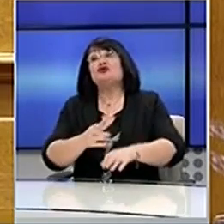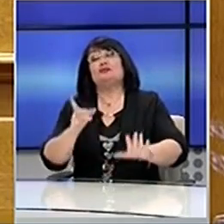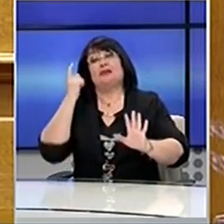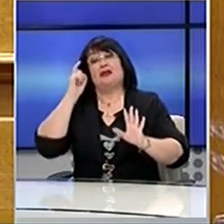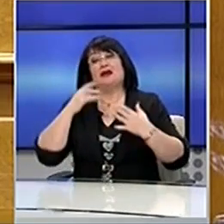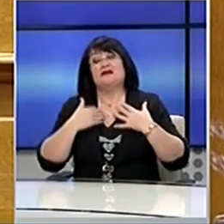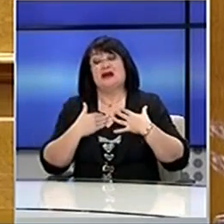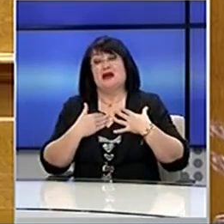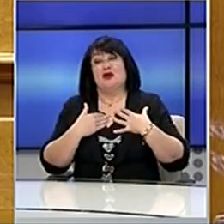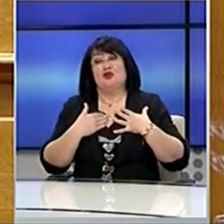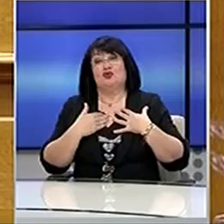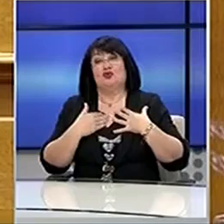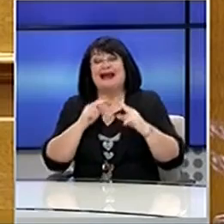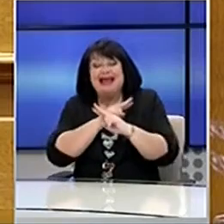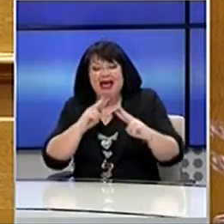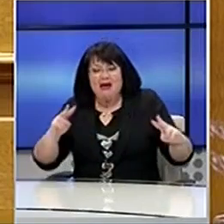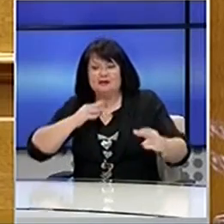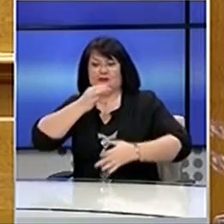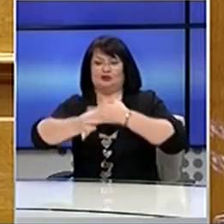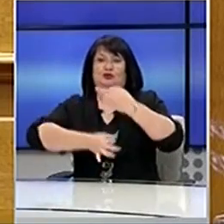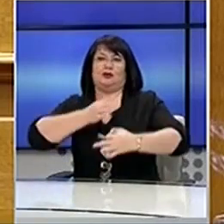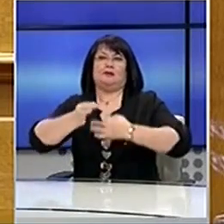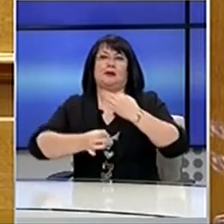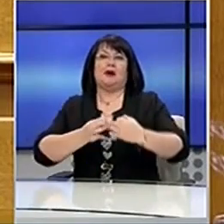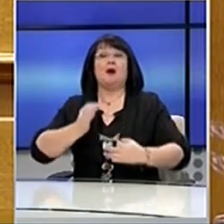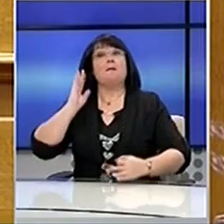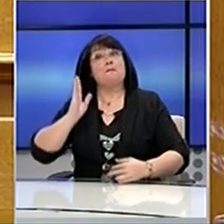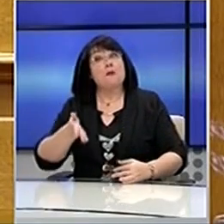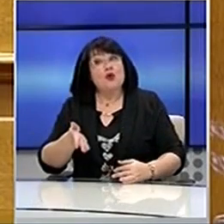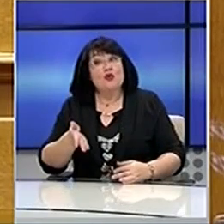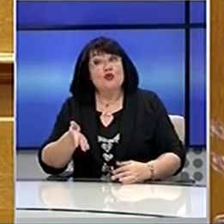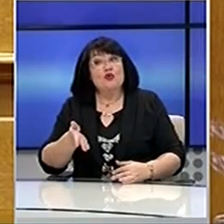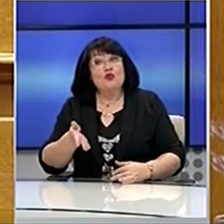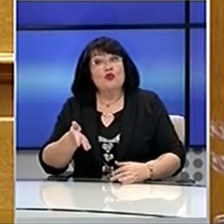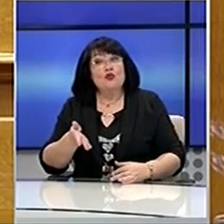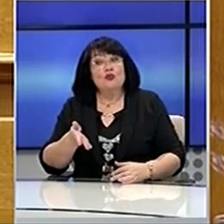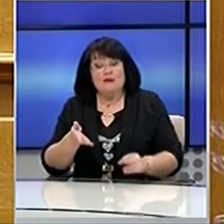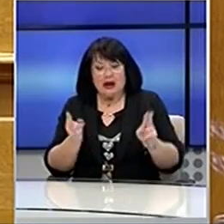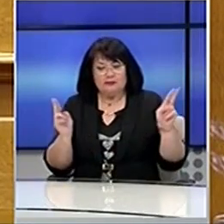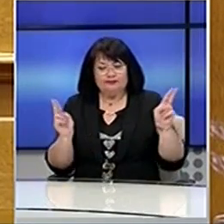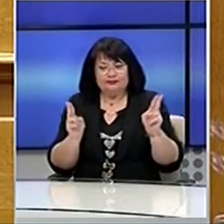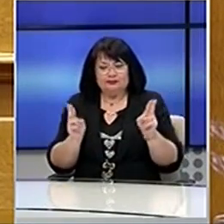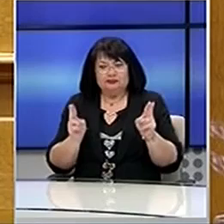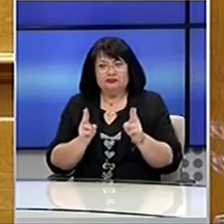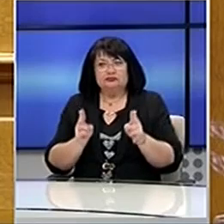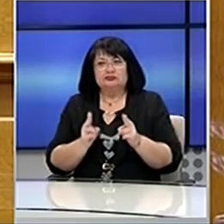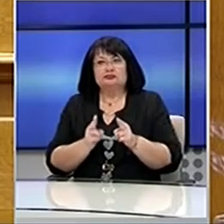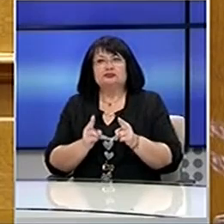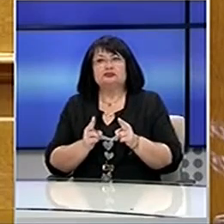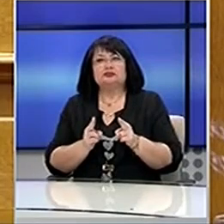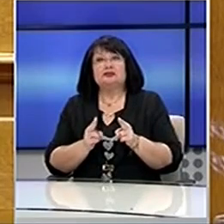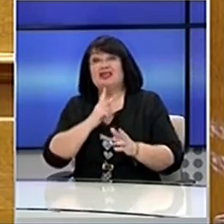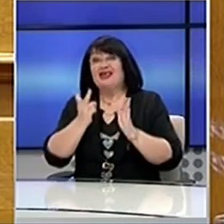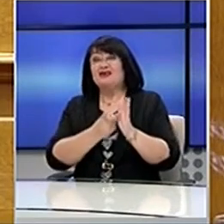το διατύπωσα με πολύ μεγάλη σαφήνεια. Έχουμε τη δυνατότητα να περιορίσουμε την έξαρση